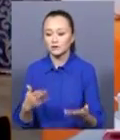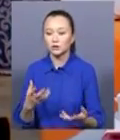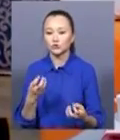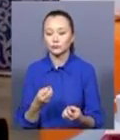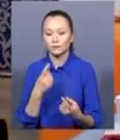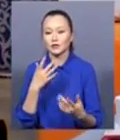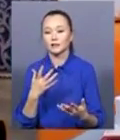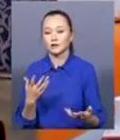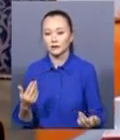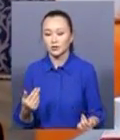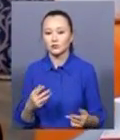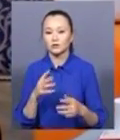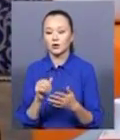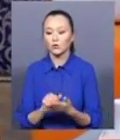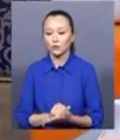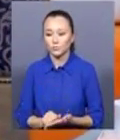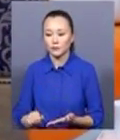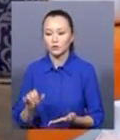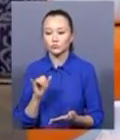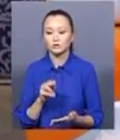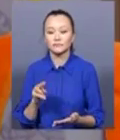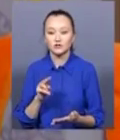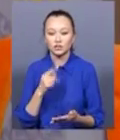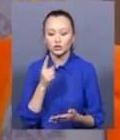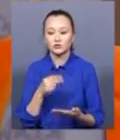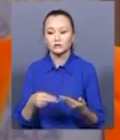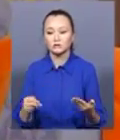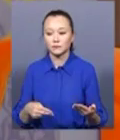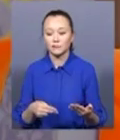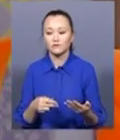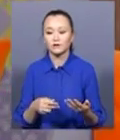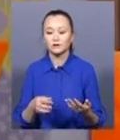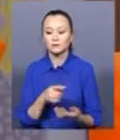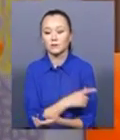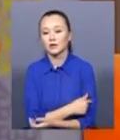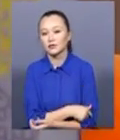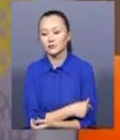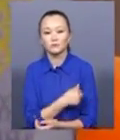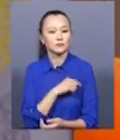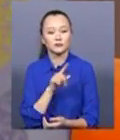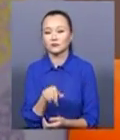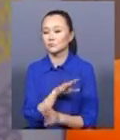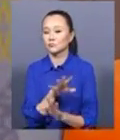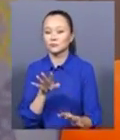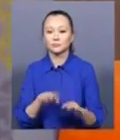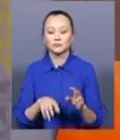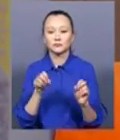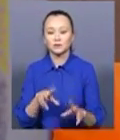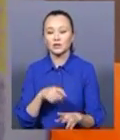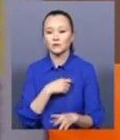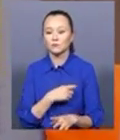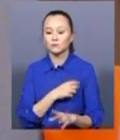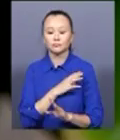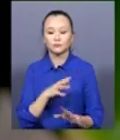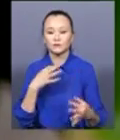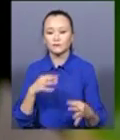да? Документы. Удостоверяющие личность. Справки, наверное, да? С больницы там. А мы не требуем специальных дипломов, мы даем им